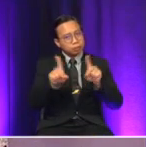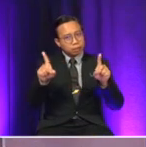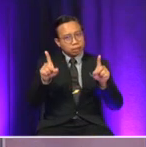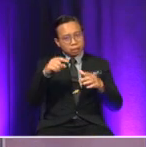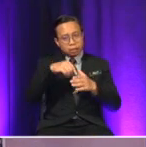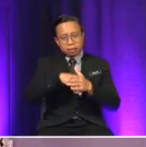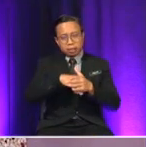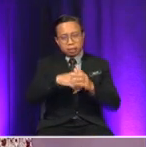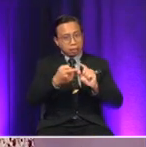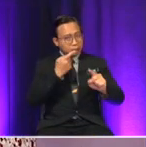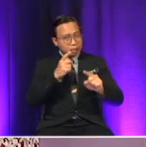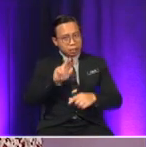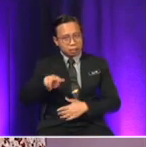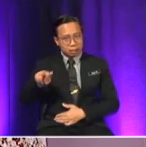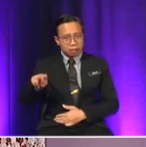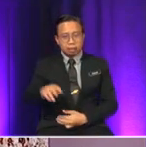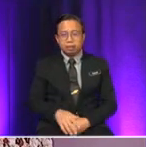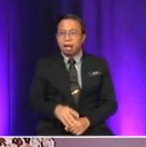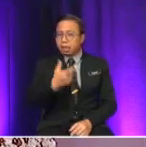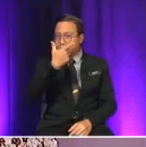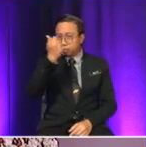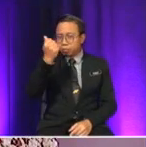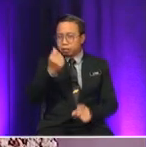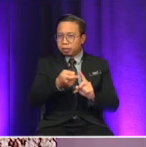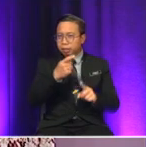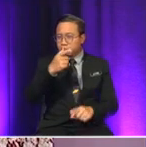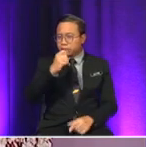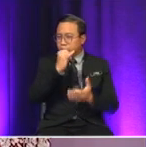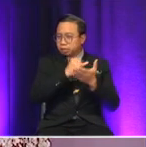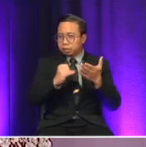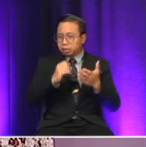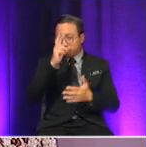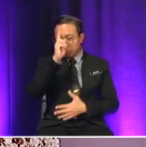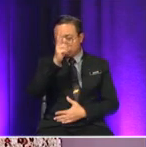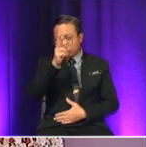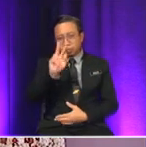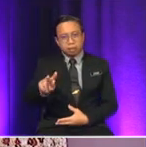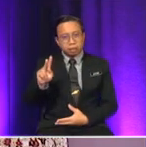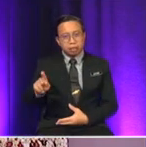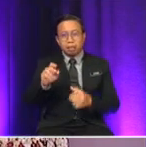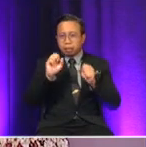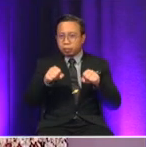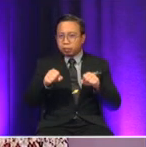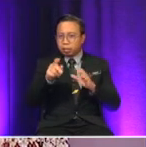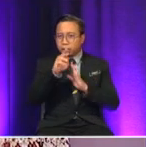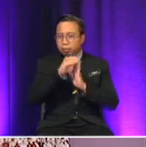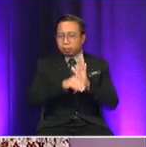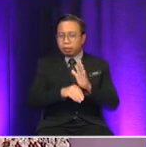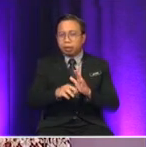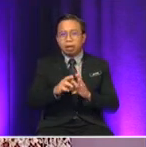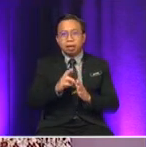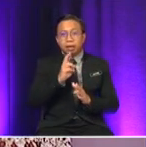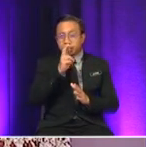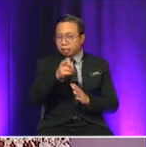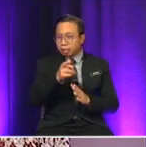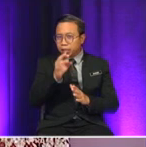daripada kanak-kanak. Kerana hanya melalui seni dan kreatif ini sahajalah kanak-kanak dapat merealisasikan